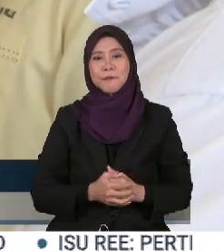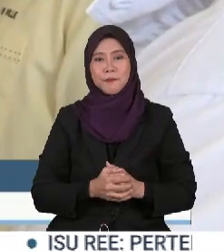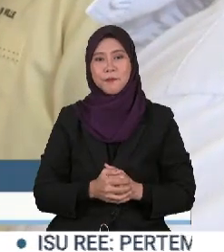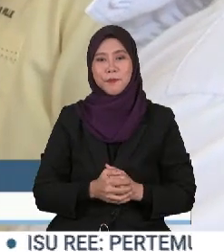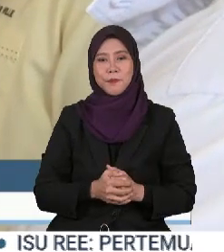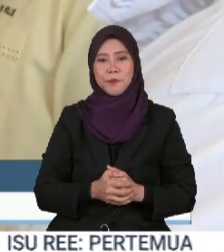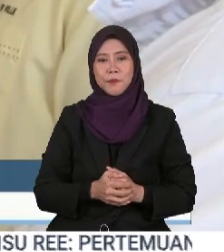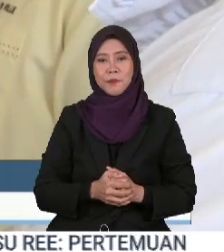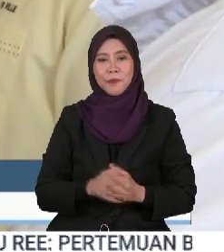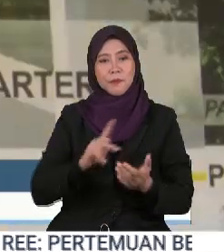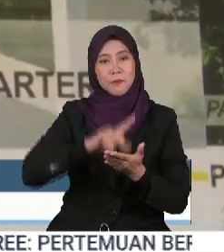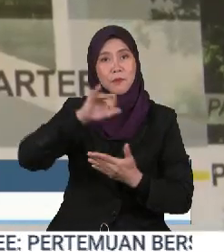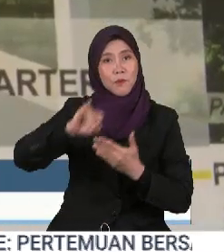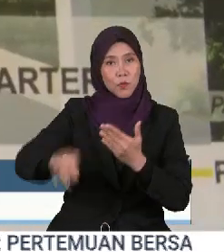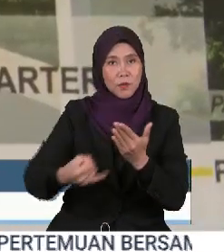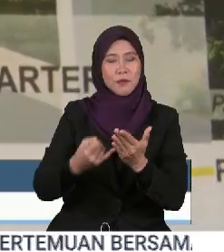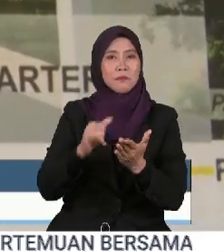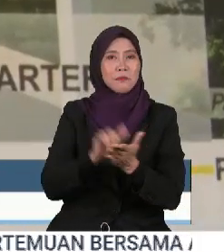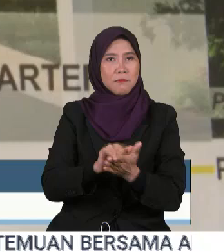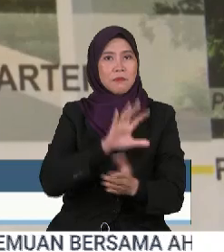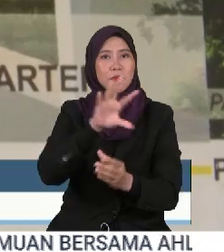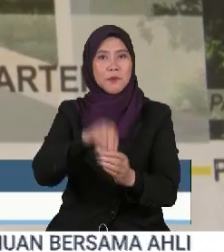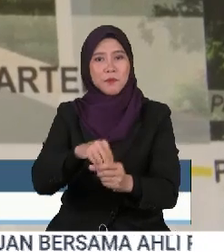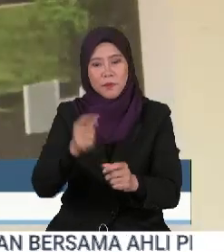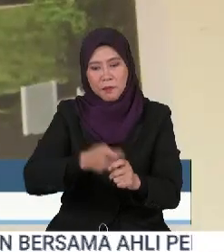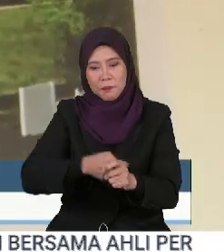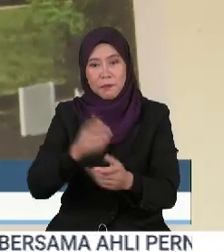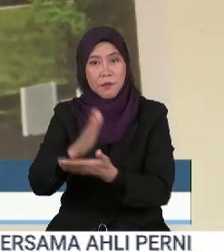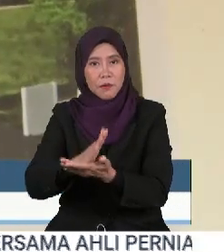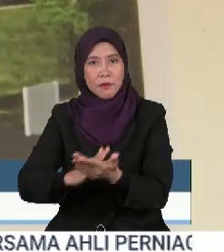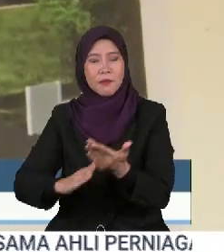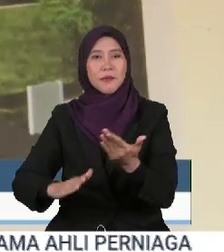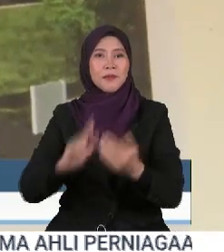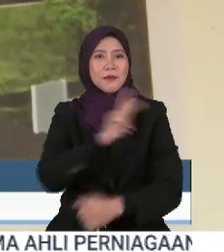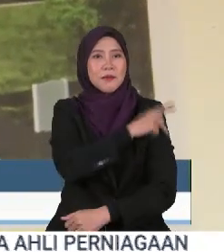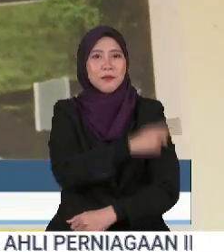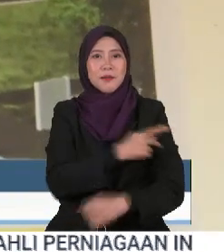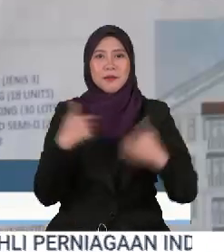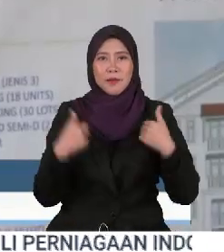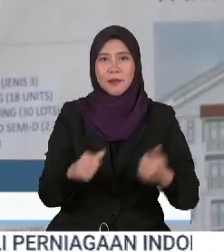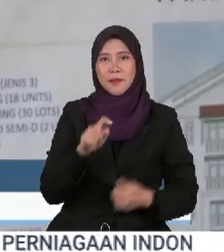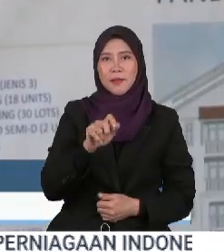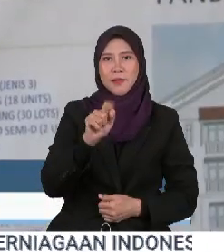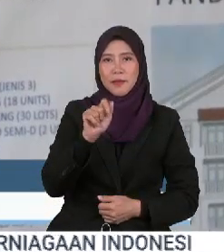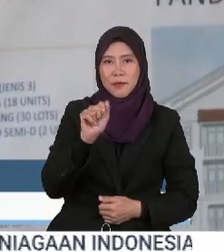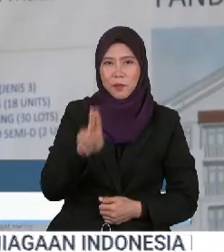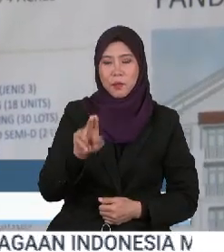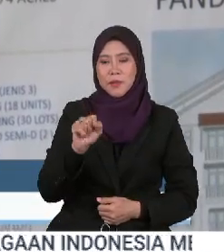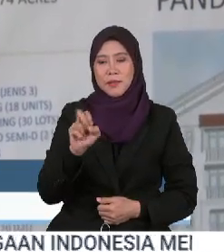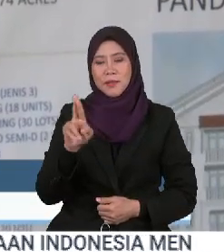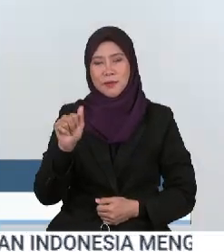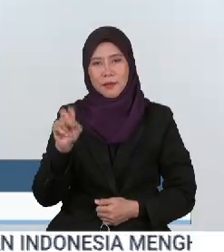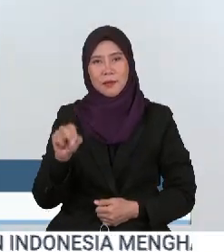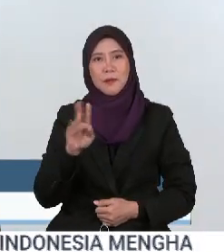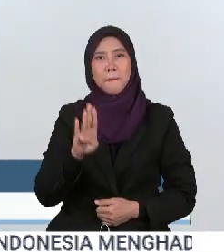Menurut Lukan Isman, projek-projek tersebut hampir meliputi setiap bahagian antaranya klinik kesihatan Tatau, Tebekang Serian,